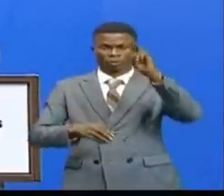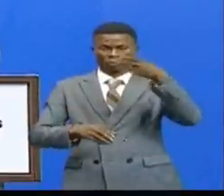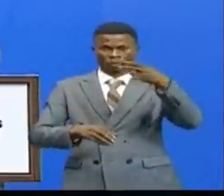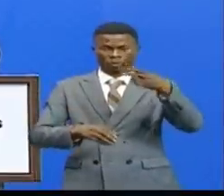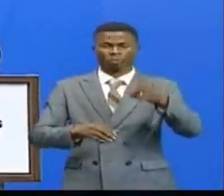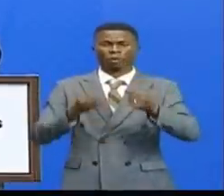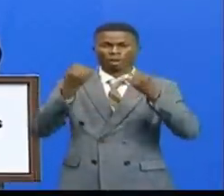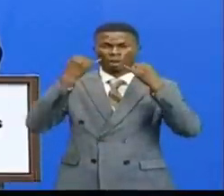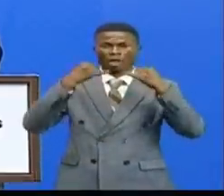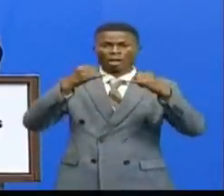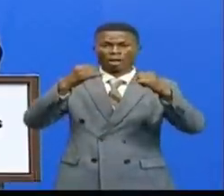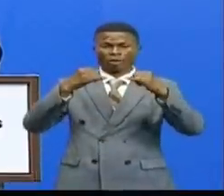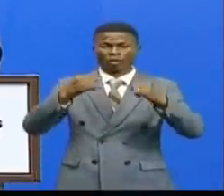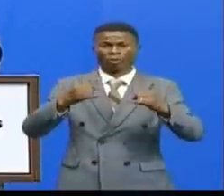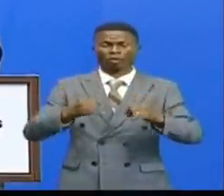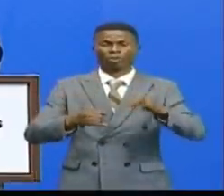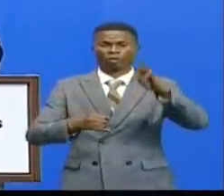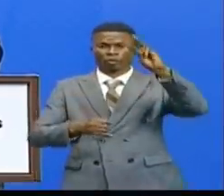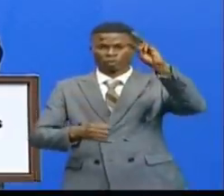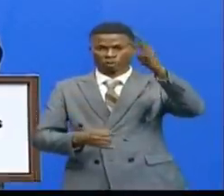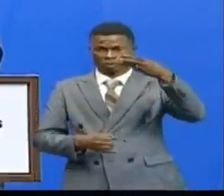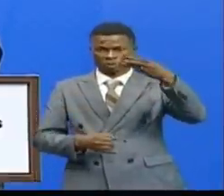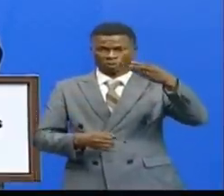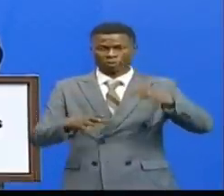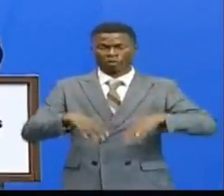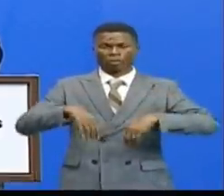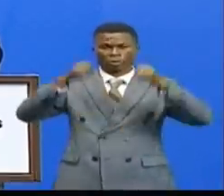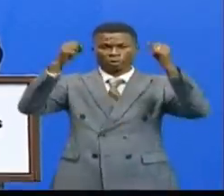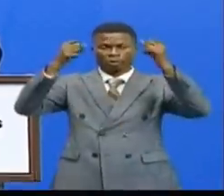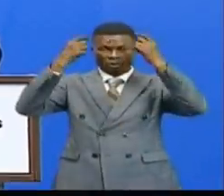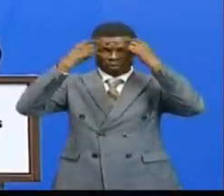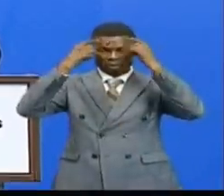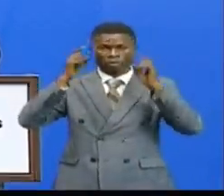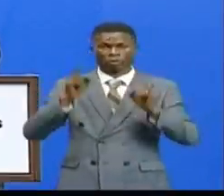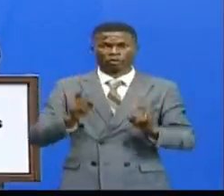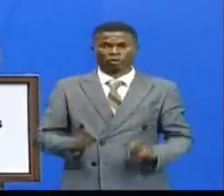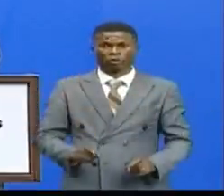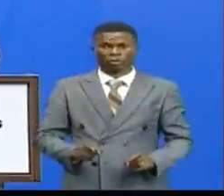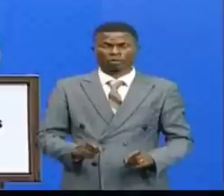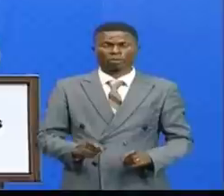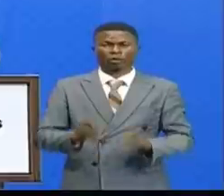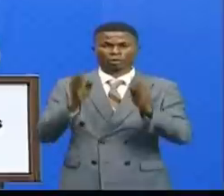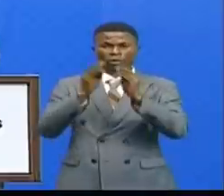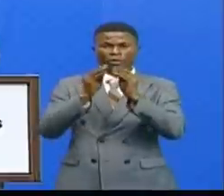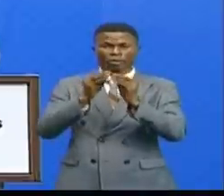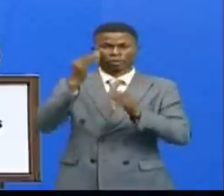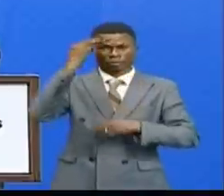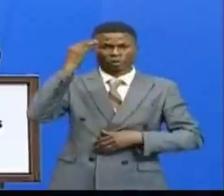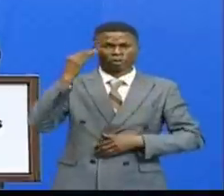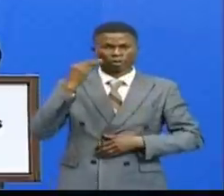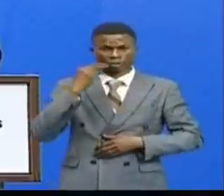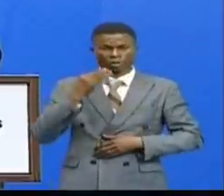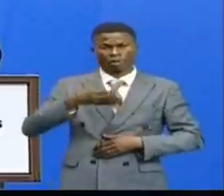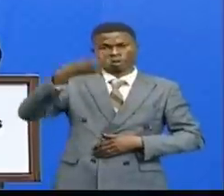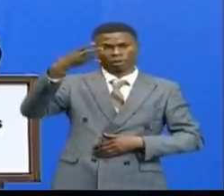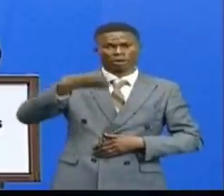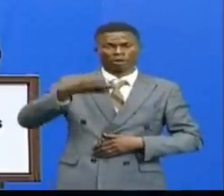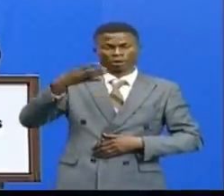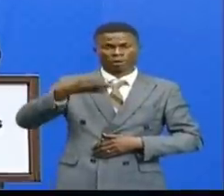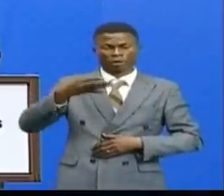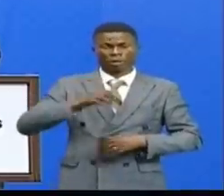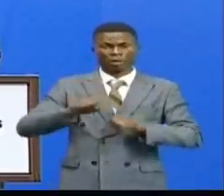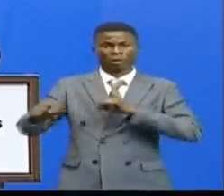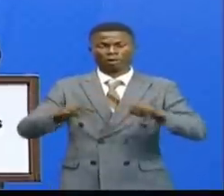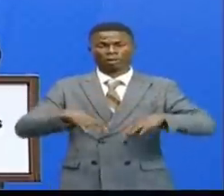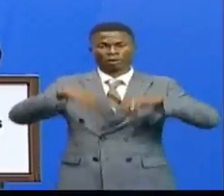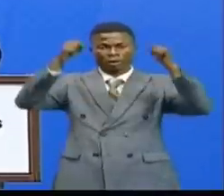Points d'information. 3. Approbation d'un relevé des décisions du Conseil des ministres. 4.